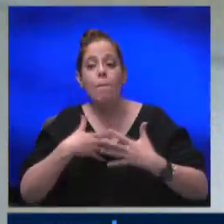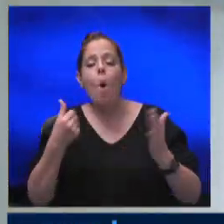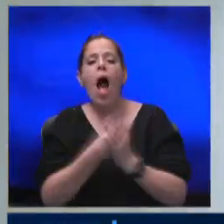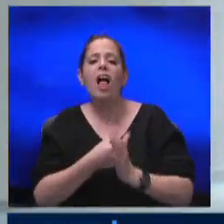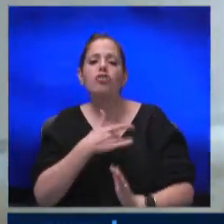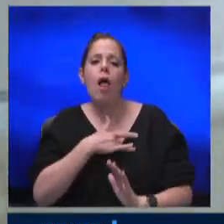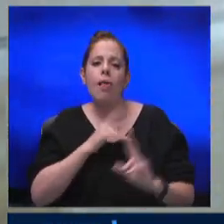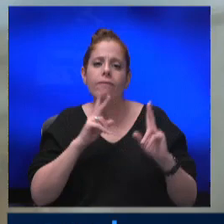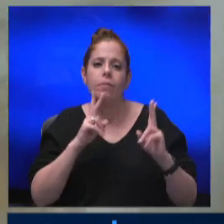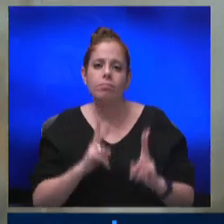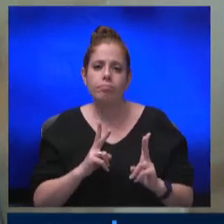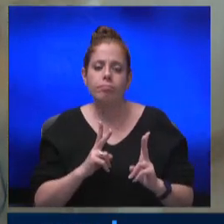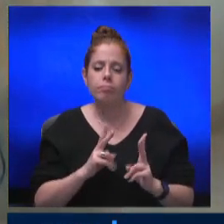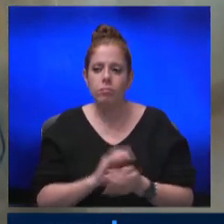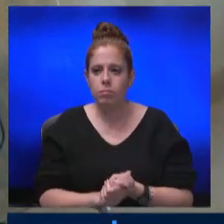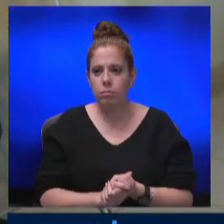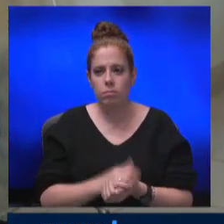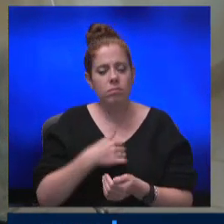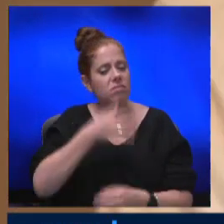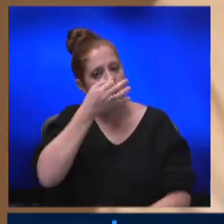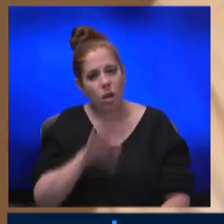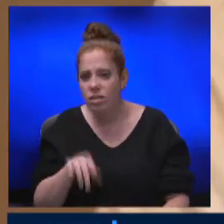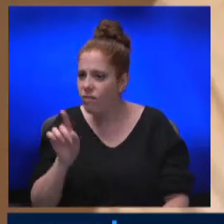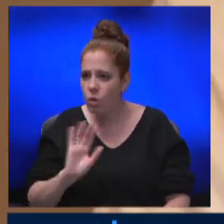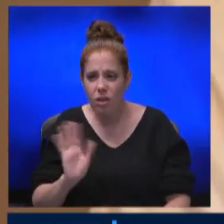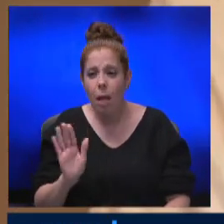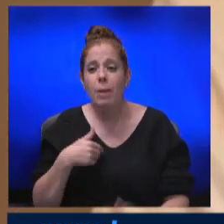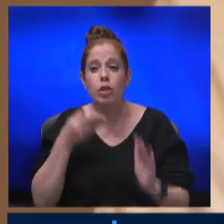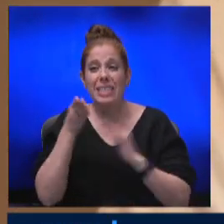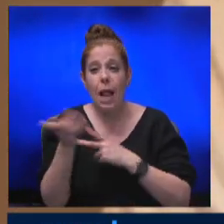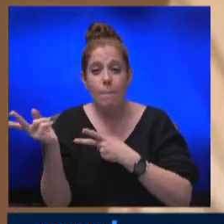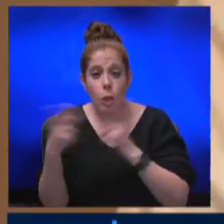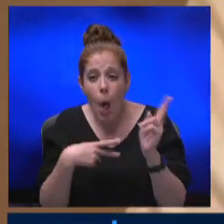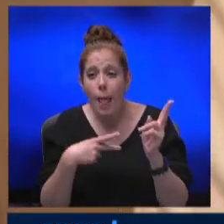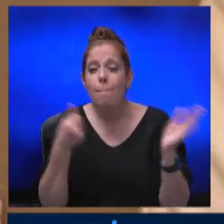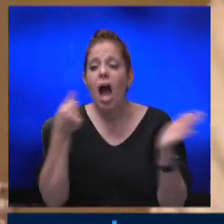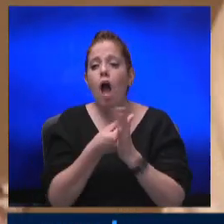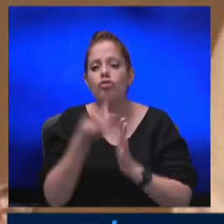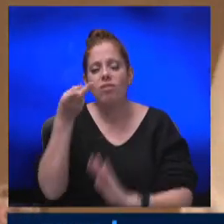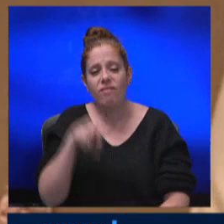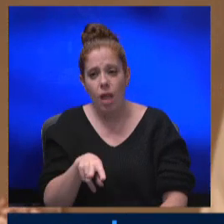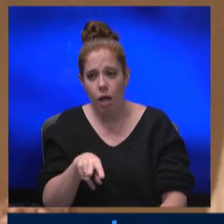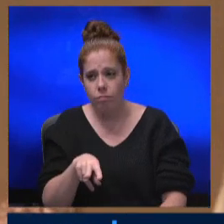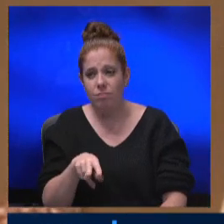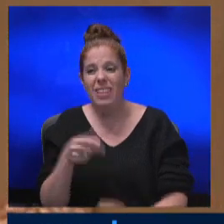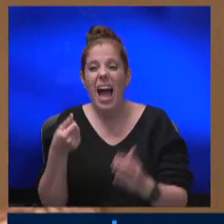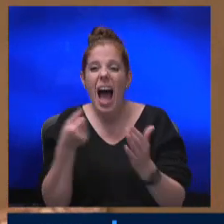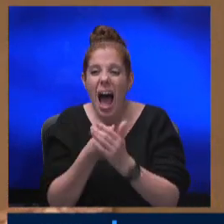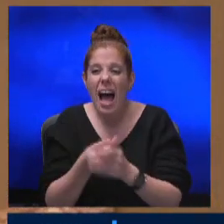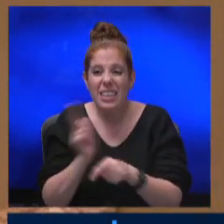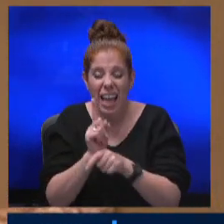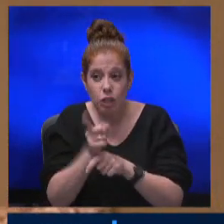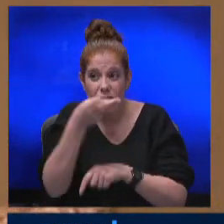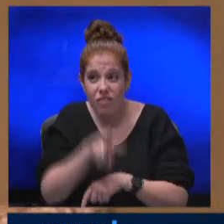אדם. אני לא עזבתי אותה לרגע, מאז שנכנסה לבית חולים, עד שהיא נפטרה. עד הרגע שהיא נפטרה הייתי